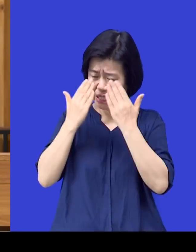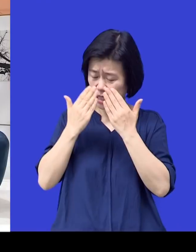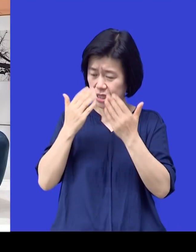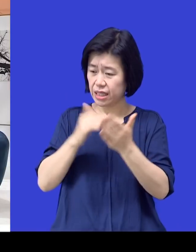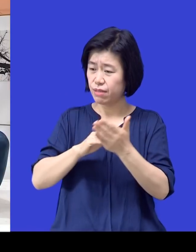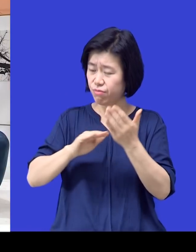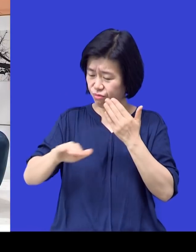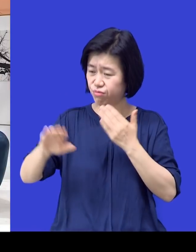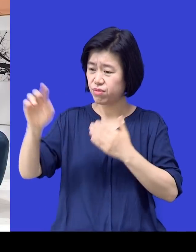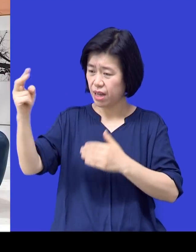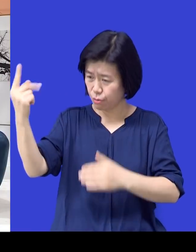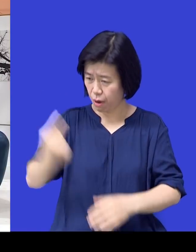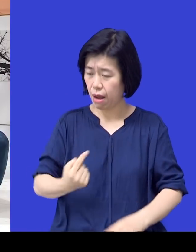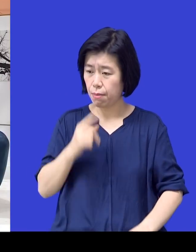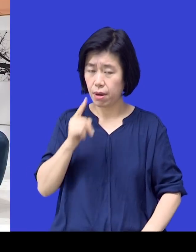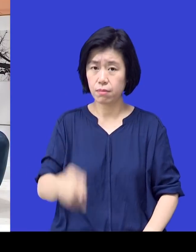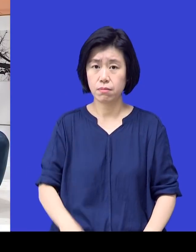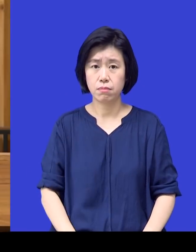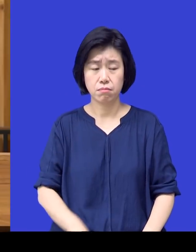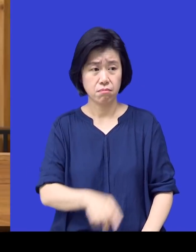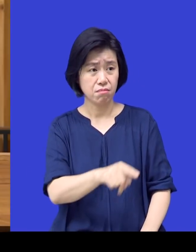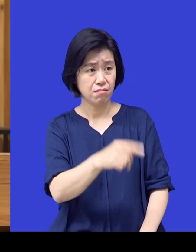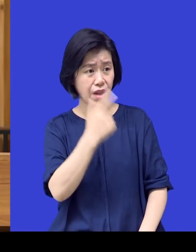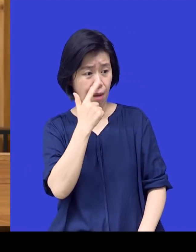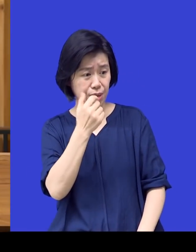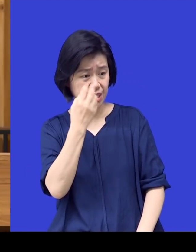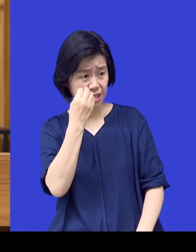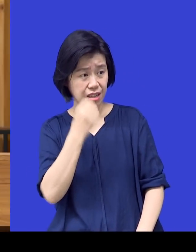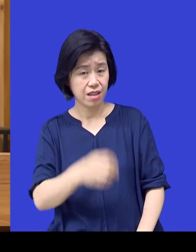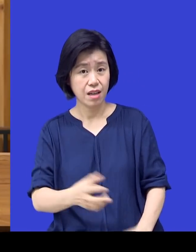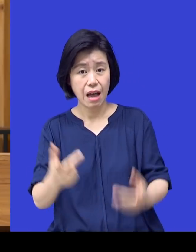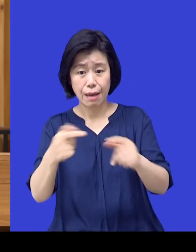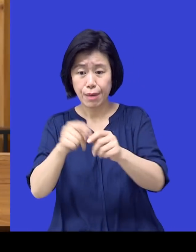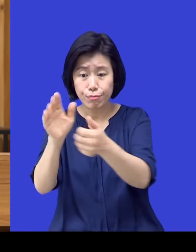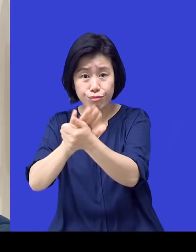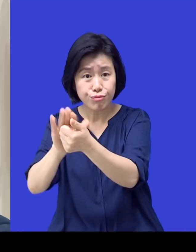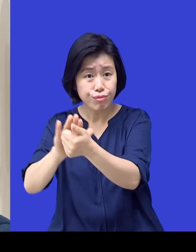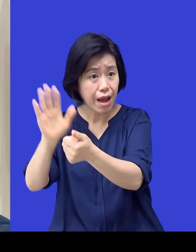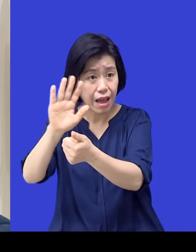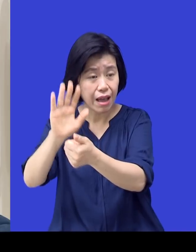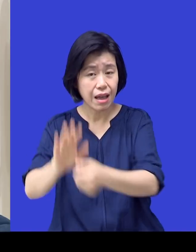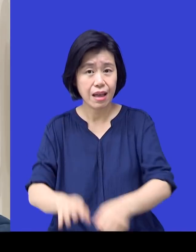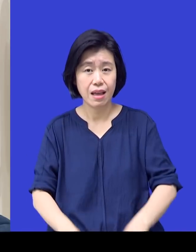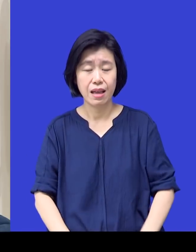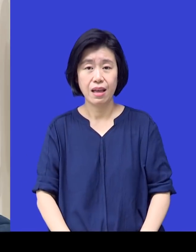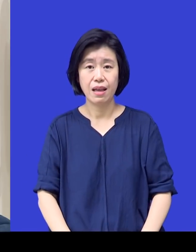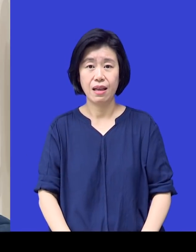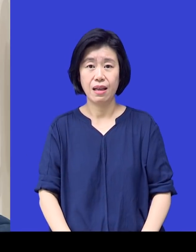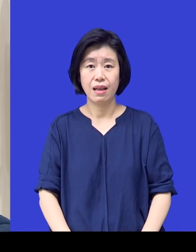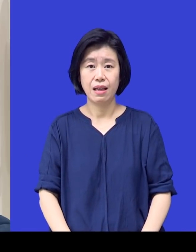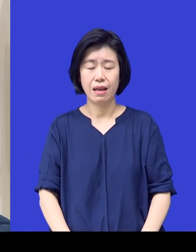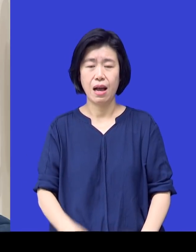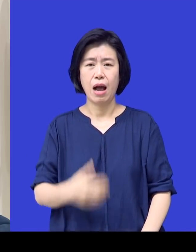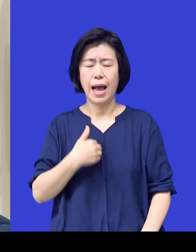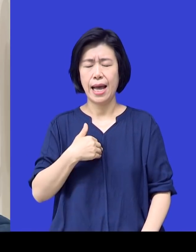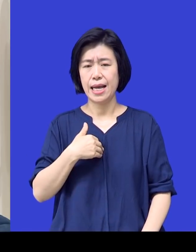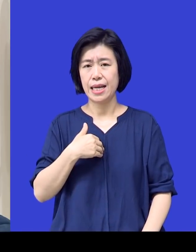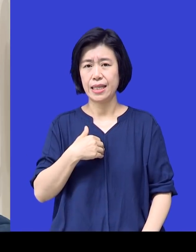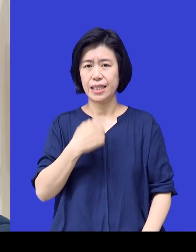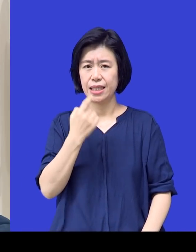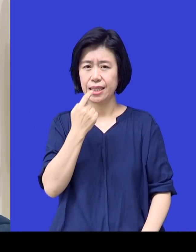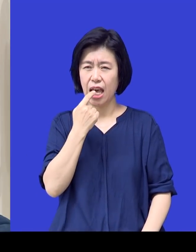아빠인데요? 네, 진짜 그랬어요. 결벽증 씻고- 있으세요? 굉장히 씻어주는 게 아니고 결벽증- 씻고 오라고 그랬다고요? 예, 결벽증뿐만 아니라 굉장히